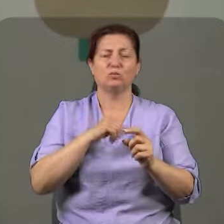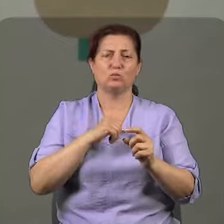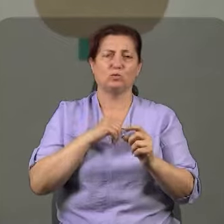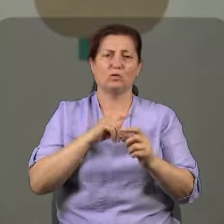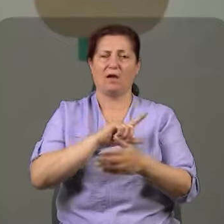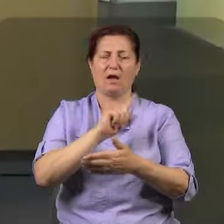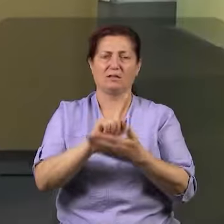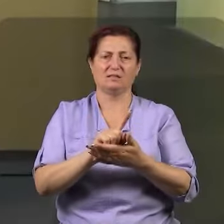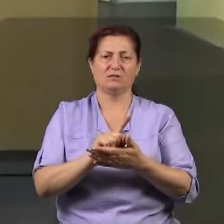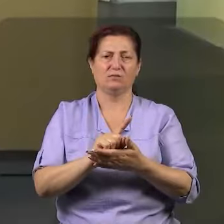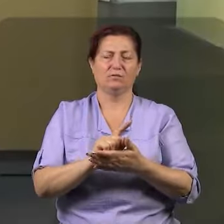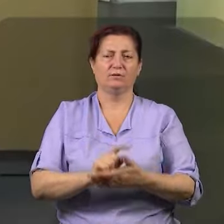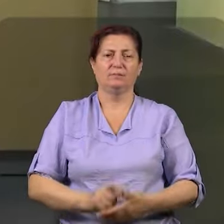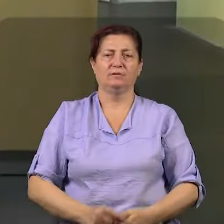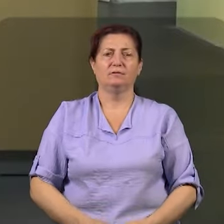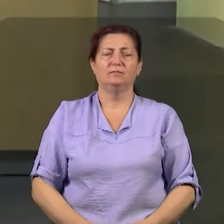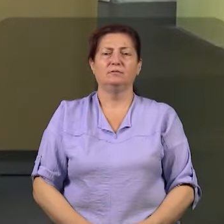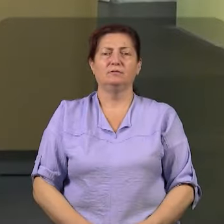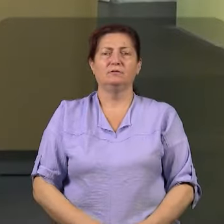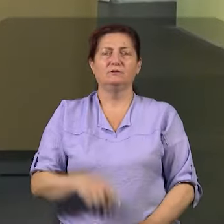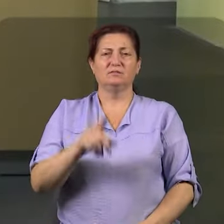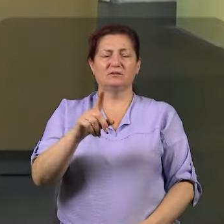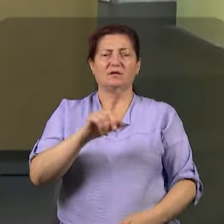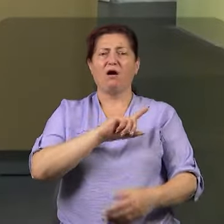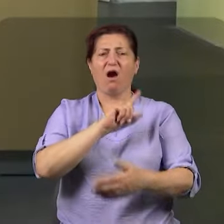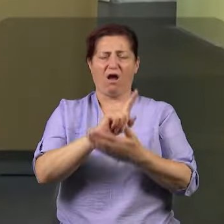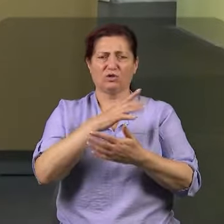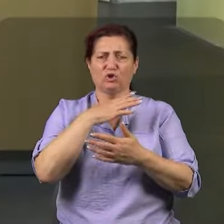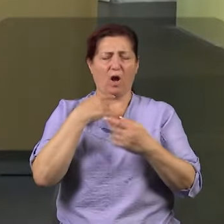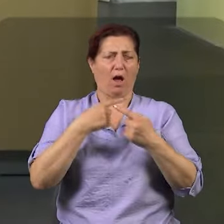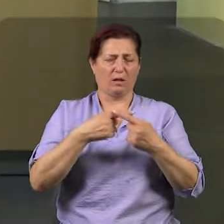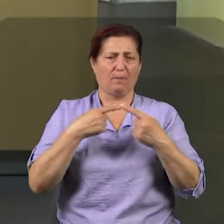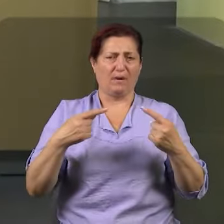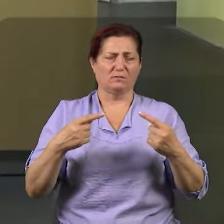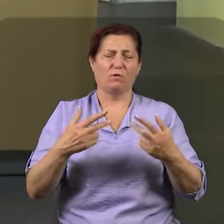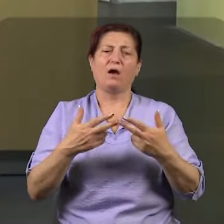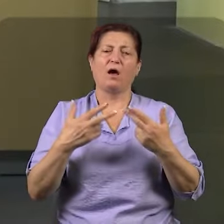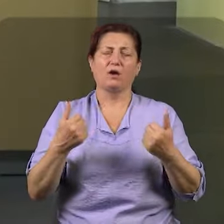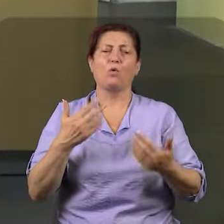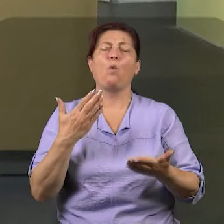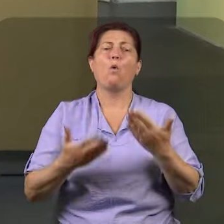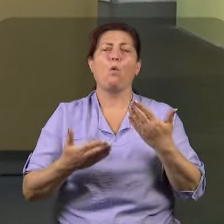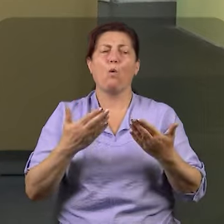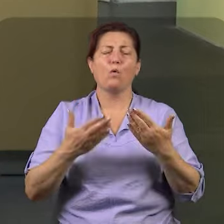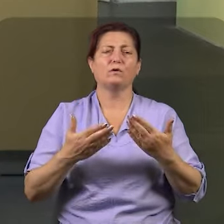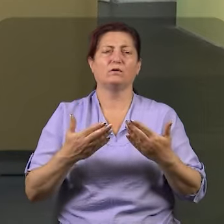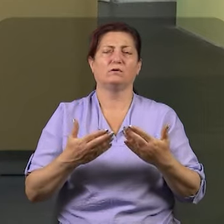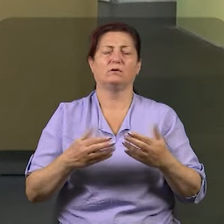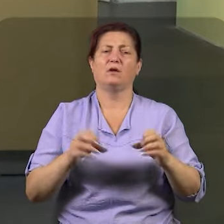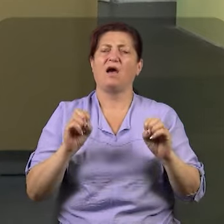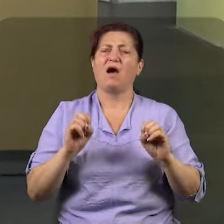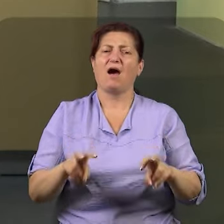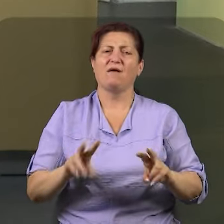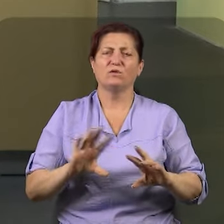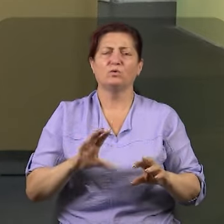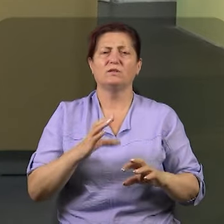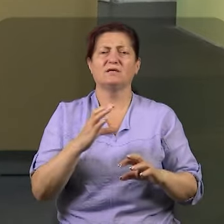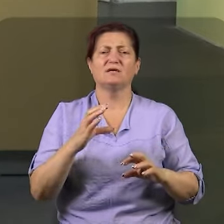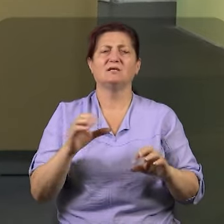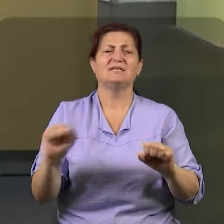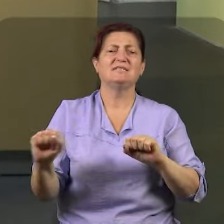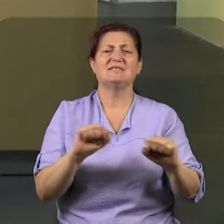ասենք օրինակ, իսկ այդ այլ անվտանգային հարցերը բազմաթիվ են, էլի, այնպես չի, որ օրինակներ ասենք, չգիտեմ, պարենային անվտանգություն, սեյսմիկ անվտանգություն,